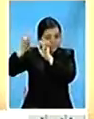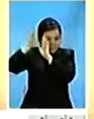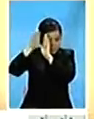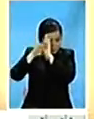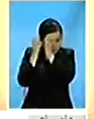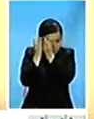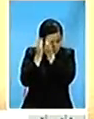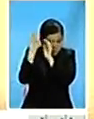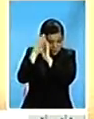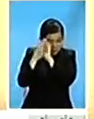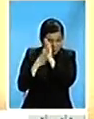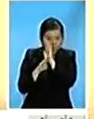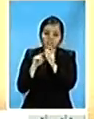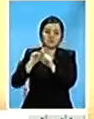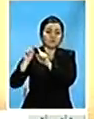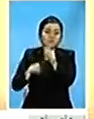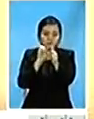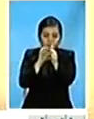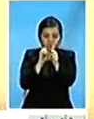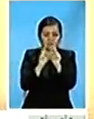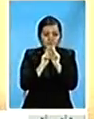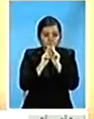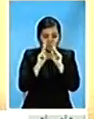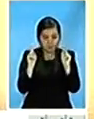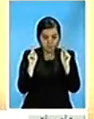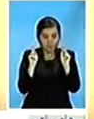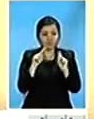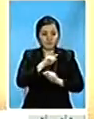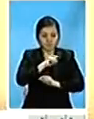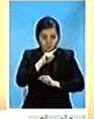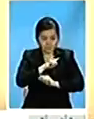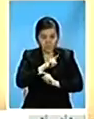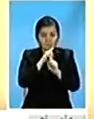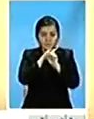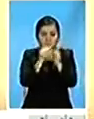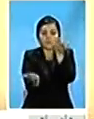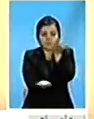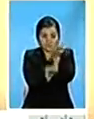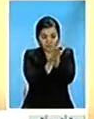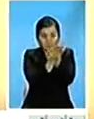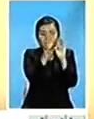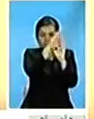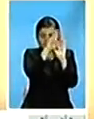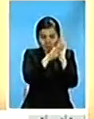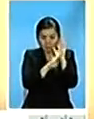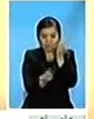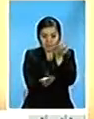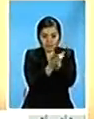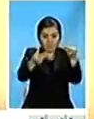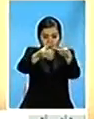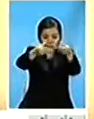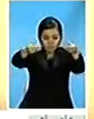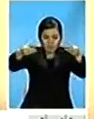ณารวมทั้งข้อสังเกตของคณะกรรมการวิสามัญปรากฏตามเอกสารรายงานคณะกรรมการวิส